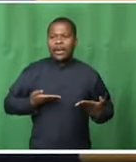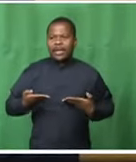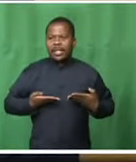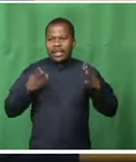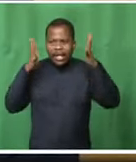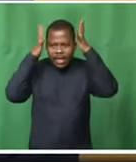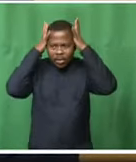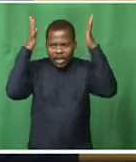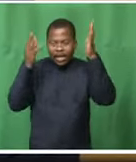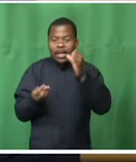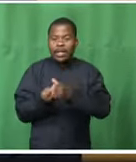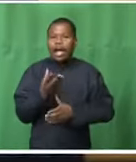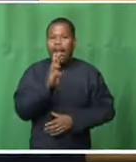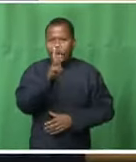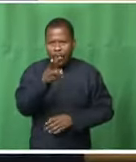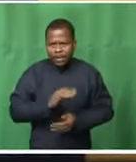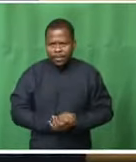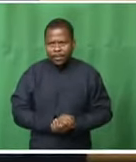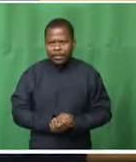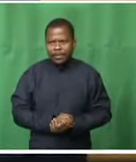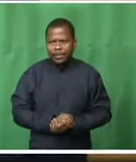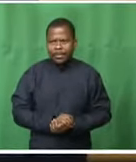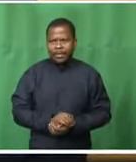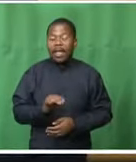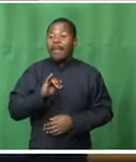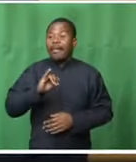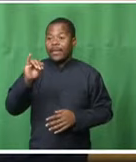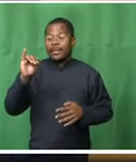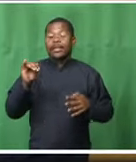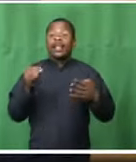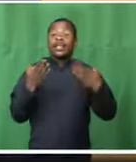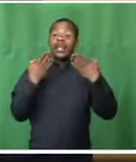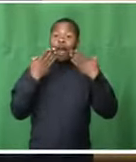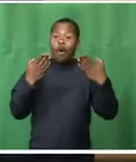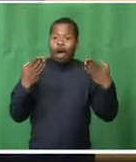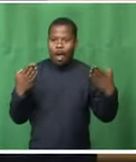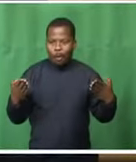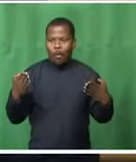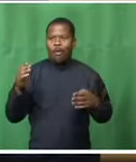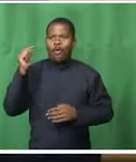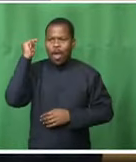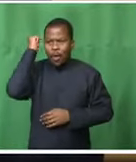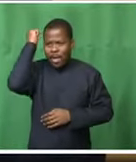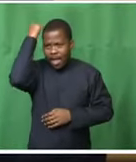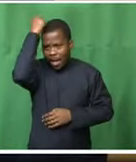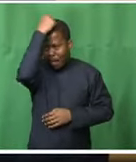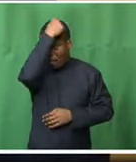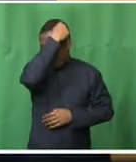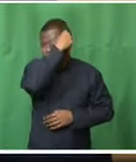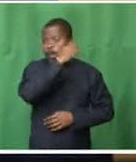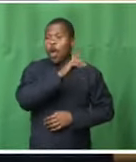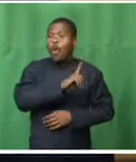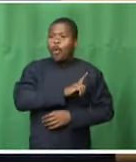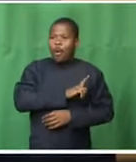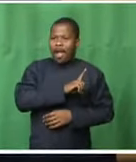le lithuba kubonga kakhulu kuyo ingwenyama ikakhulu ngoba